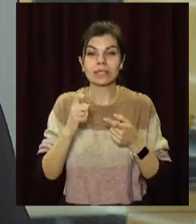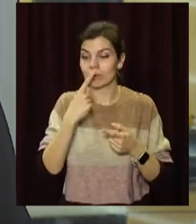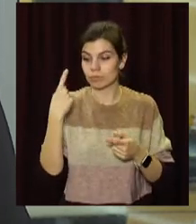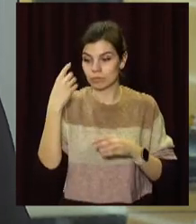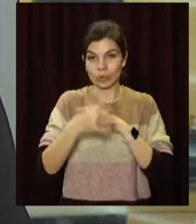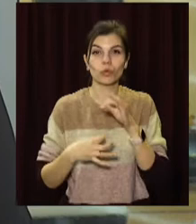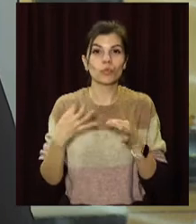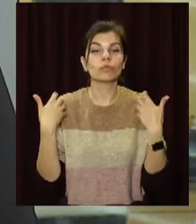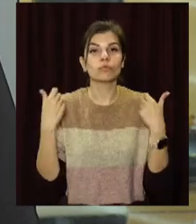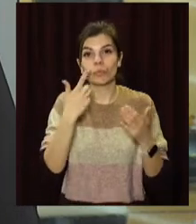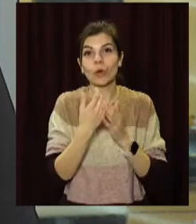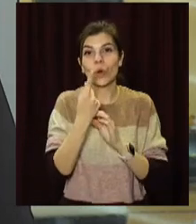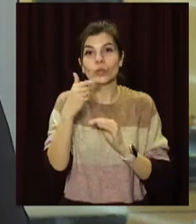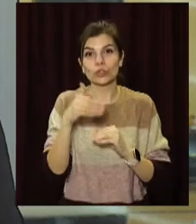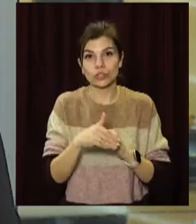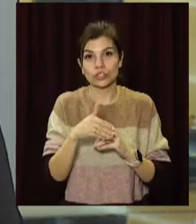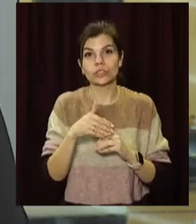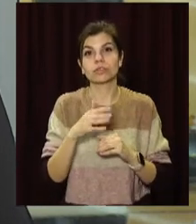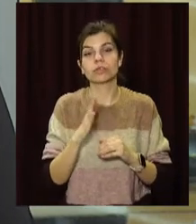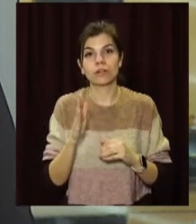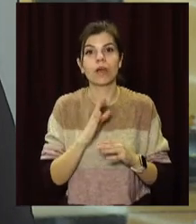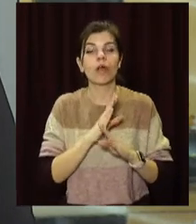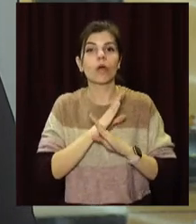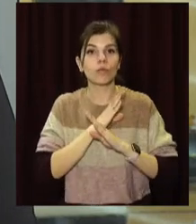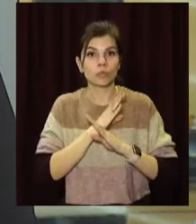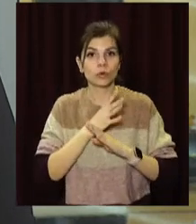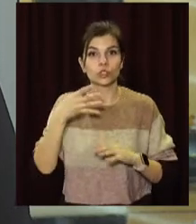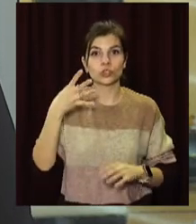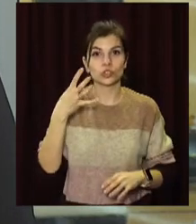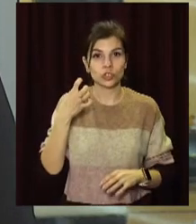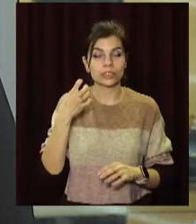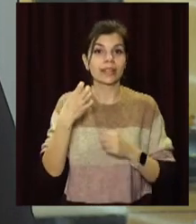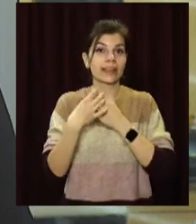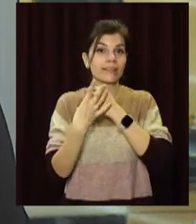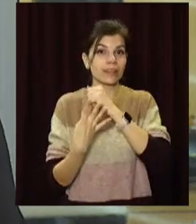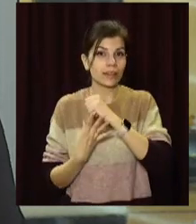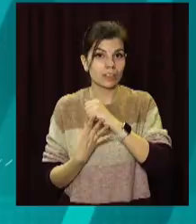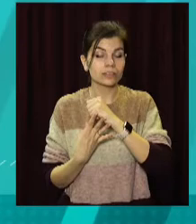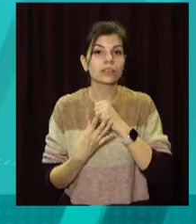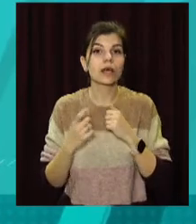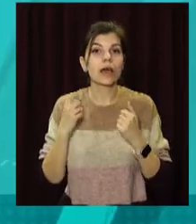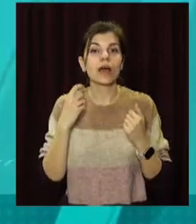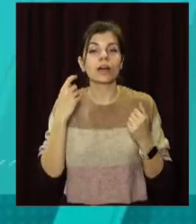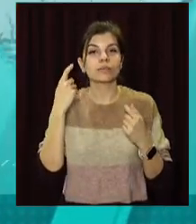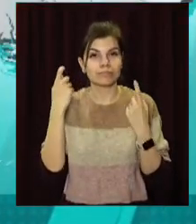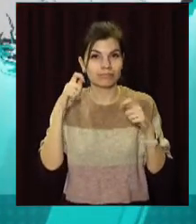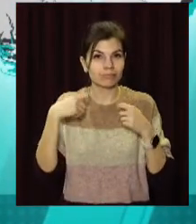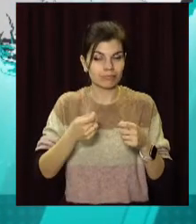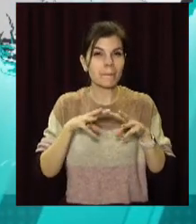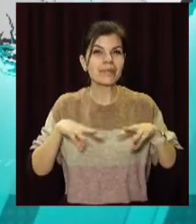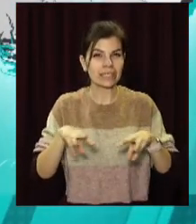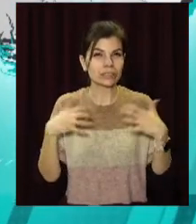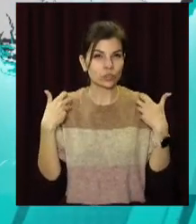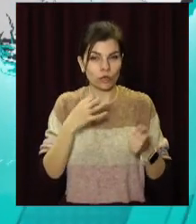добу. Одужали понад 11 тисяч хворих, летальних випадків 419. За даними Міністерства охорони